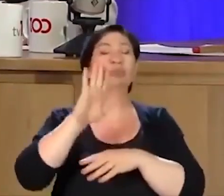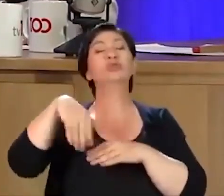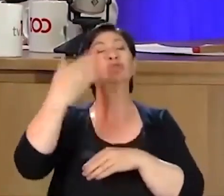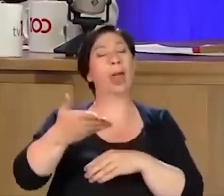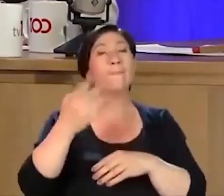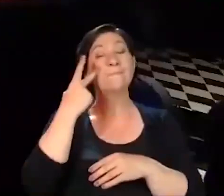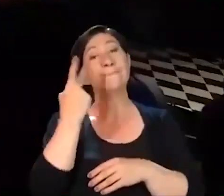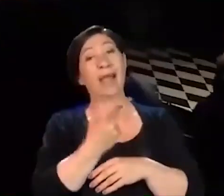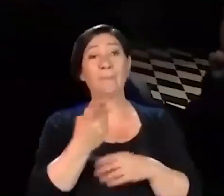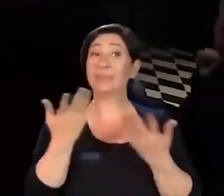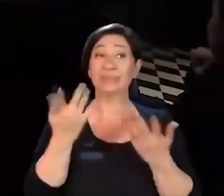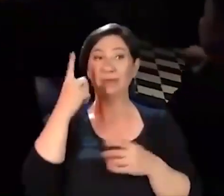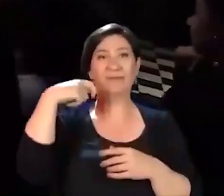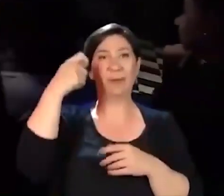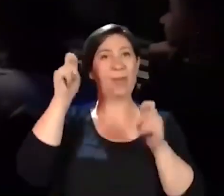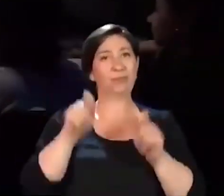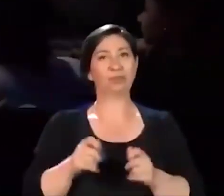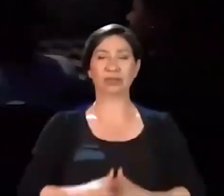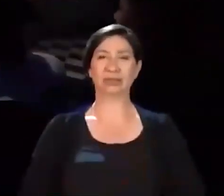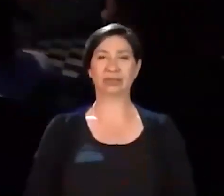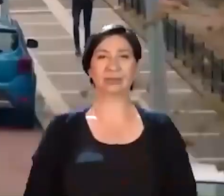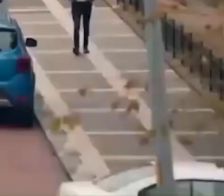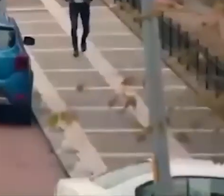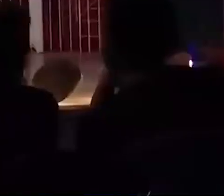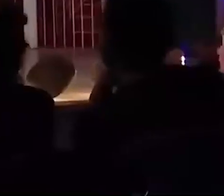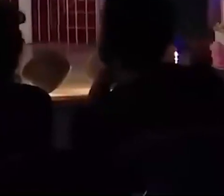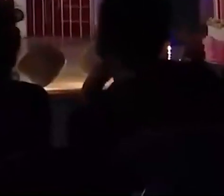sonra bakalım nasıl bir film yapmış Cem Gelinoğlu.